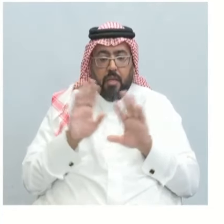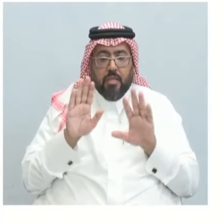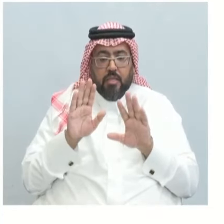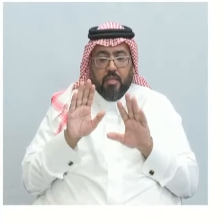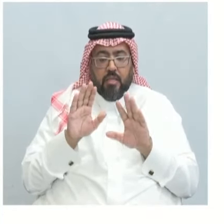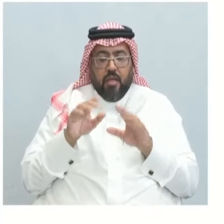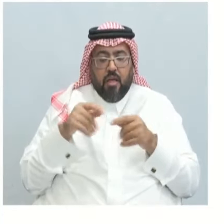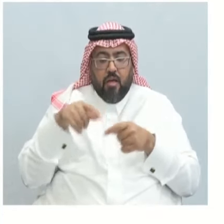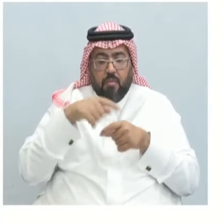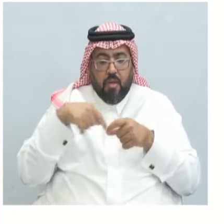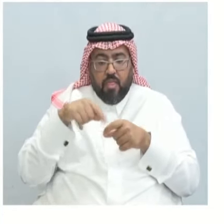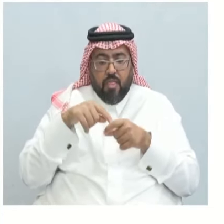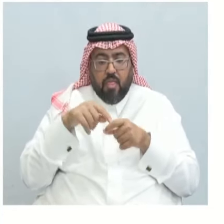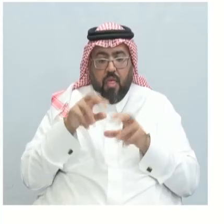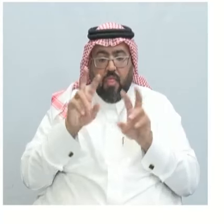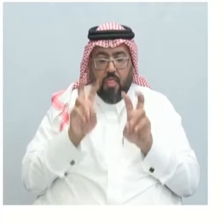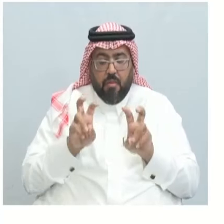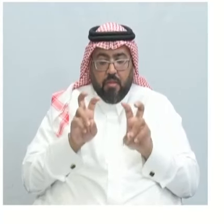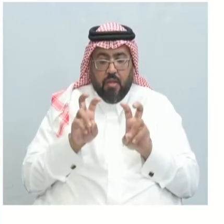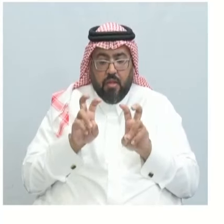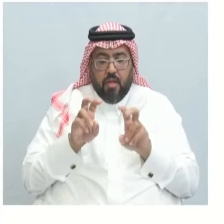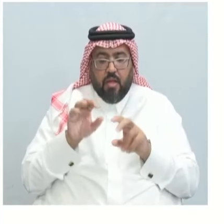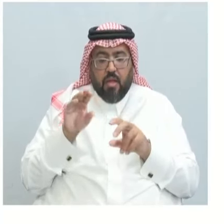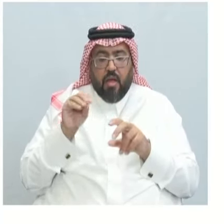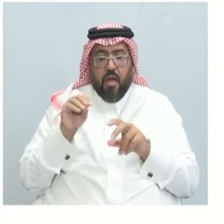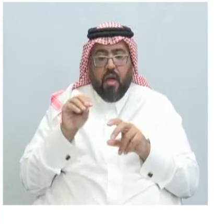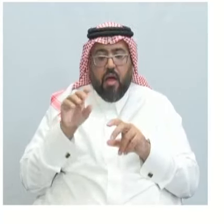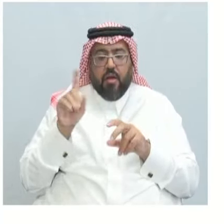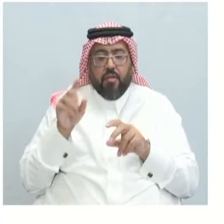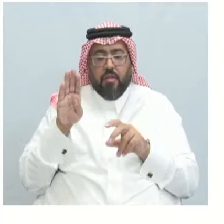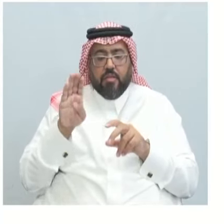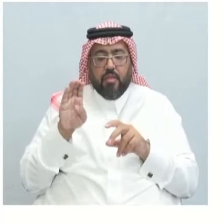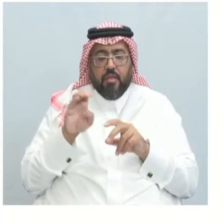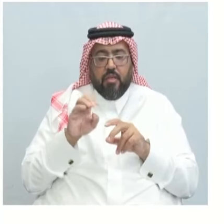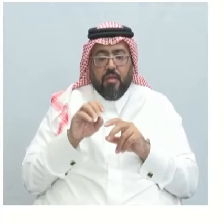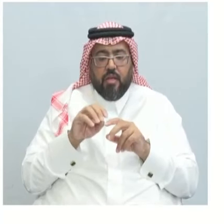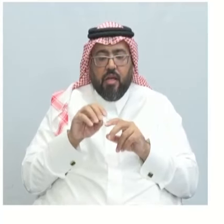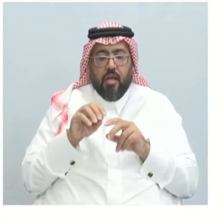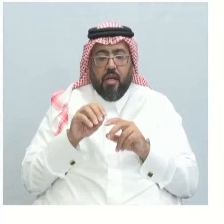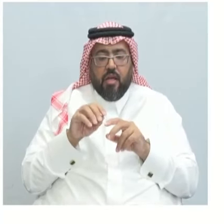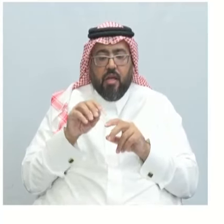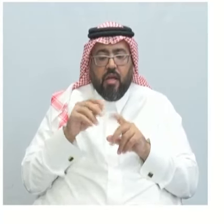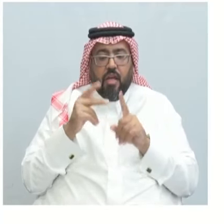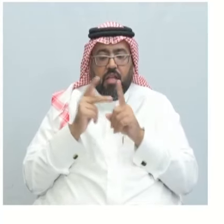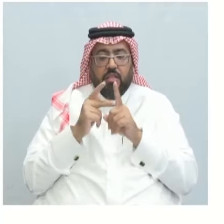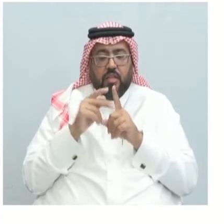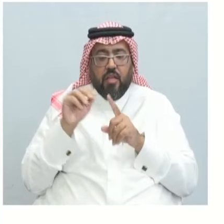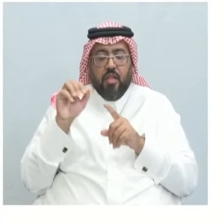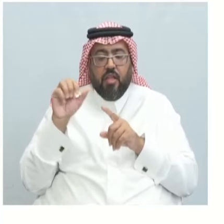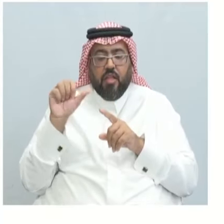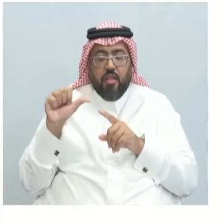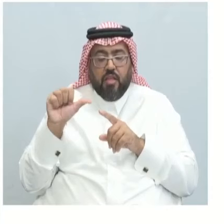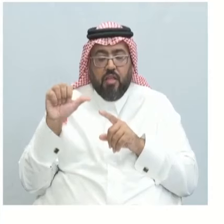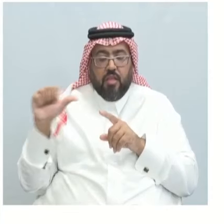محركات الاقراص الثابته هارد ديسك درايف اتش دي دي وليس محركات